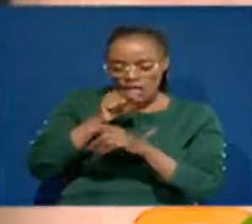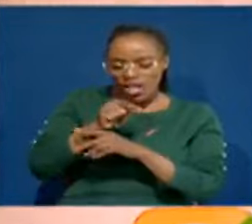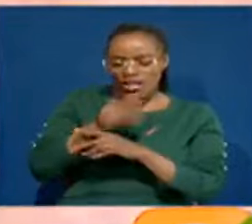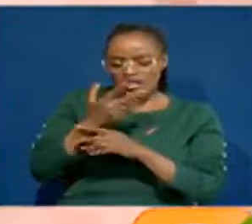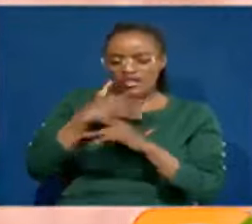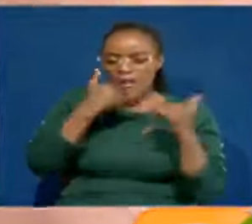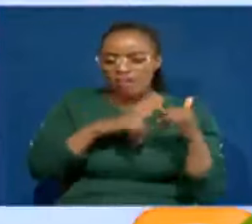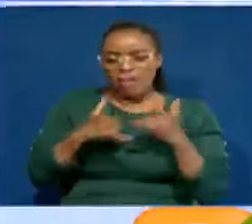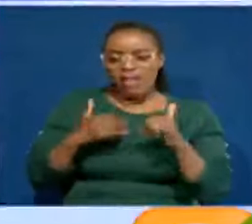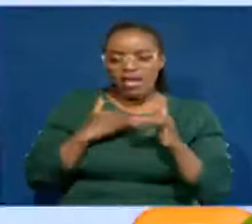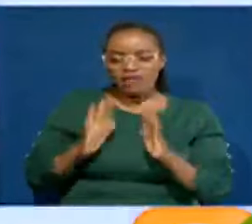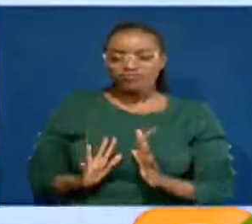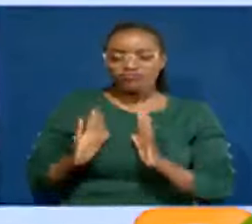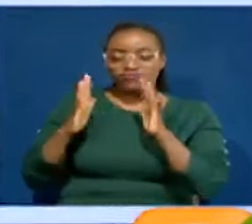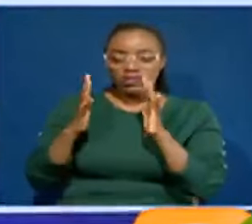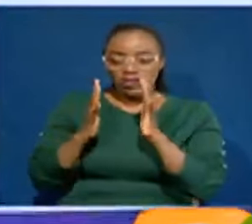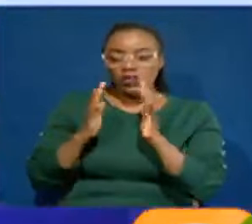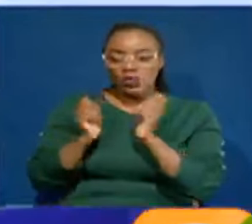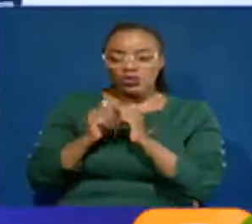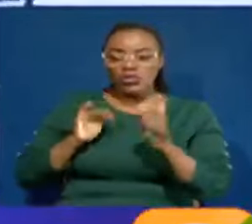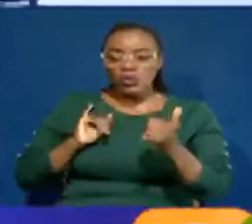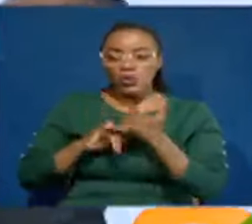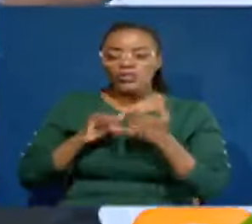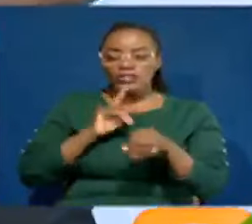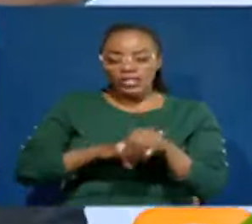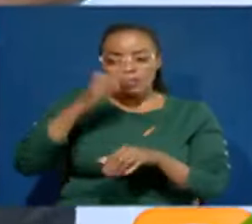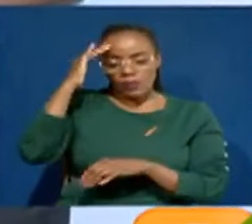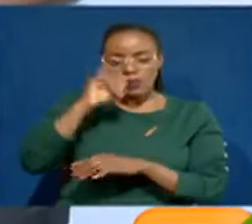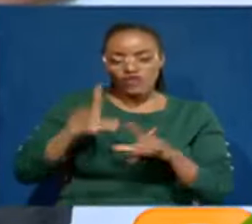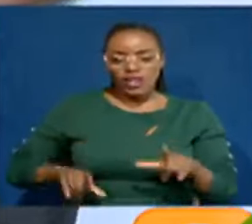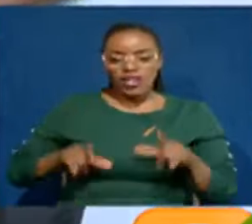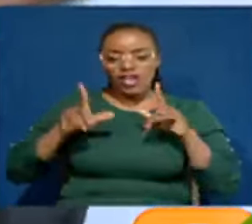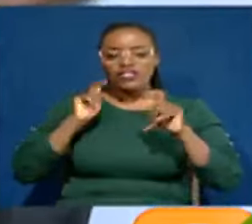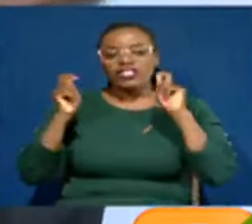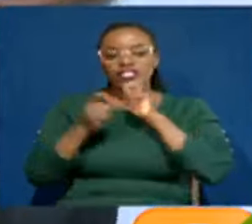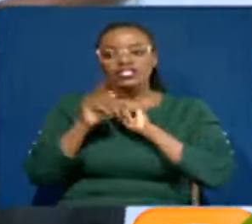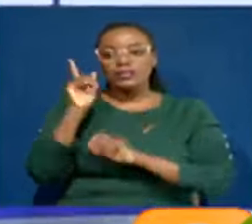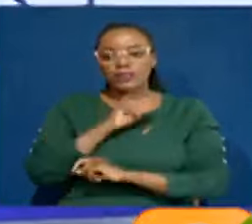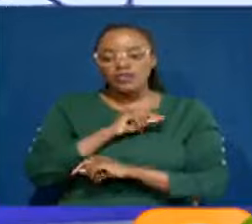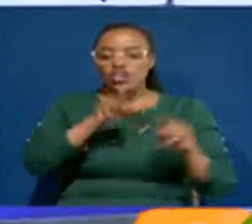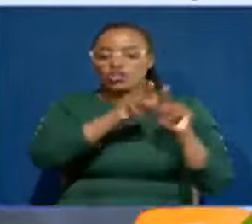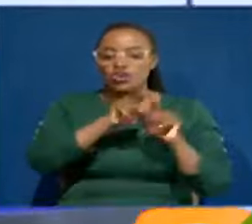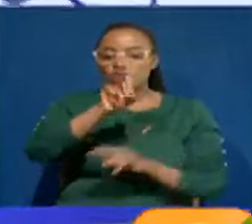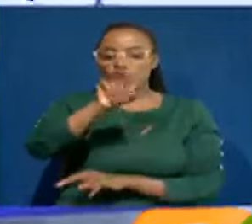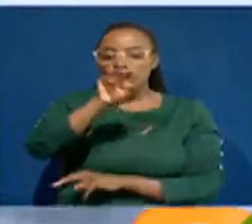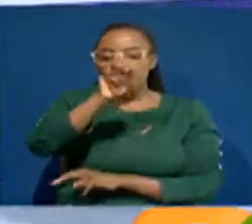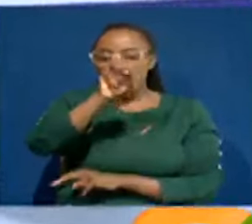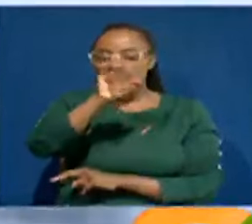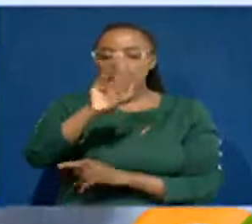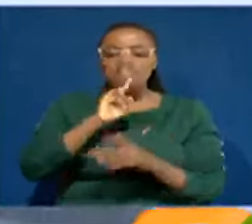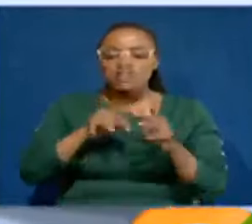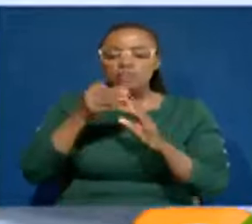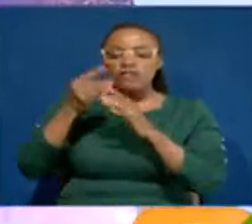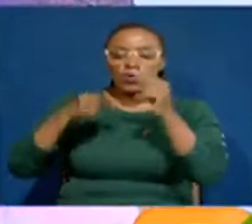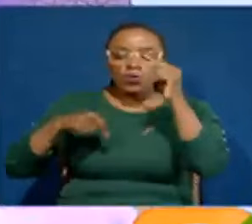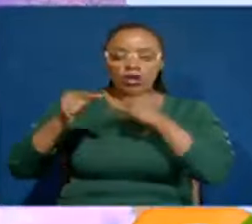mara. Alishangilia ushindi huo na mke wake, wakijua kuwa maisha yao yamebadilika. Pia Daniel amesema kuwa aliwahi